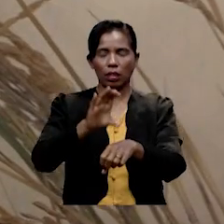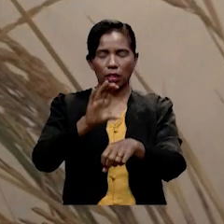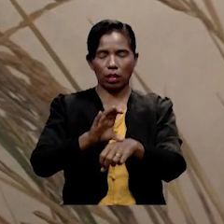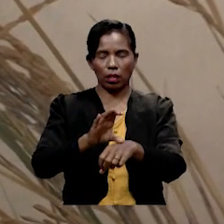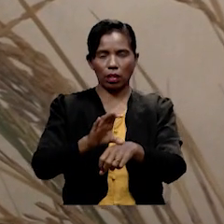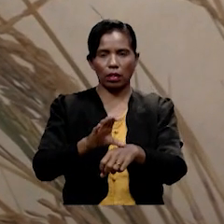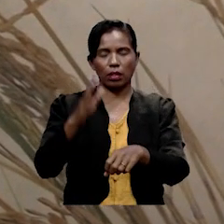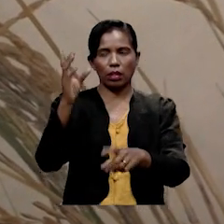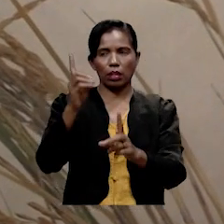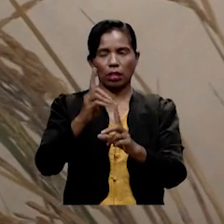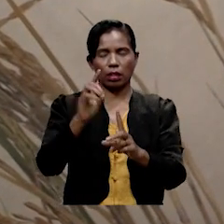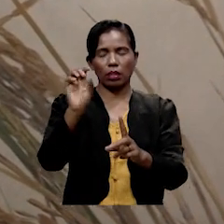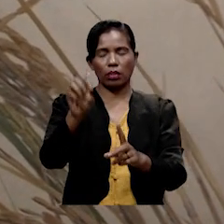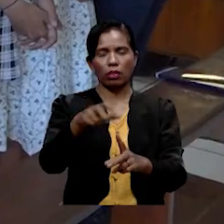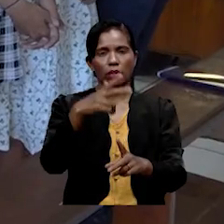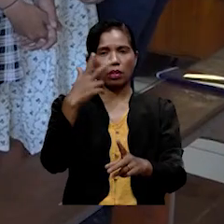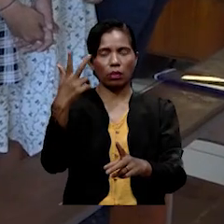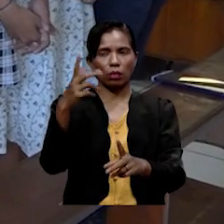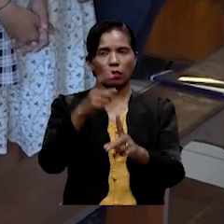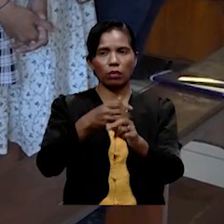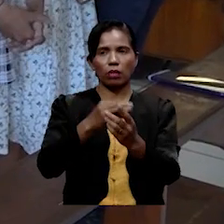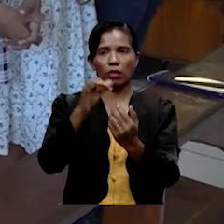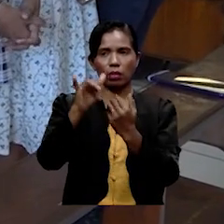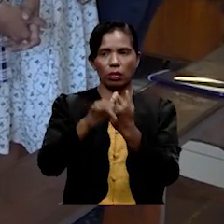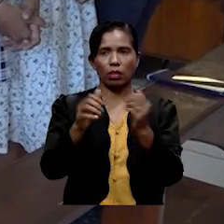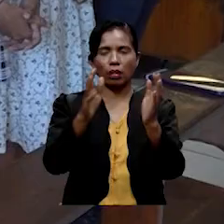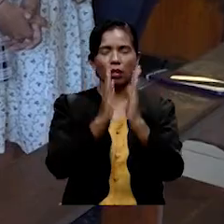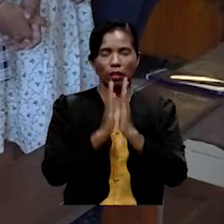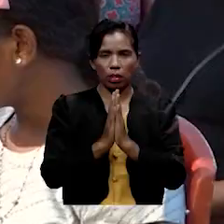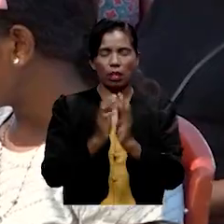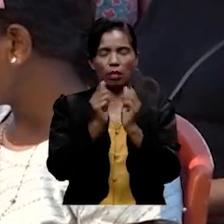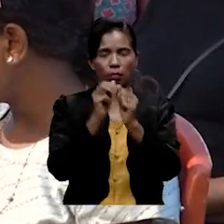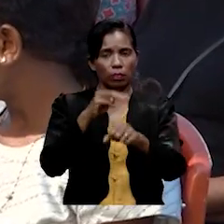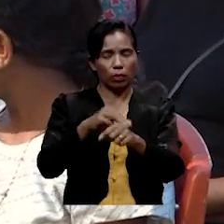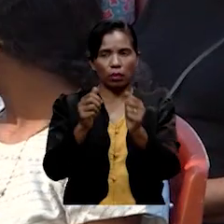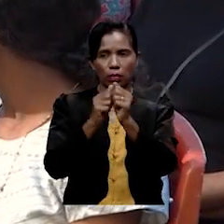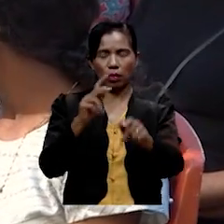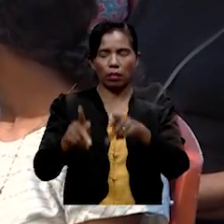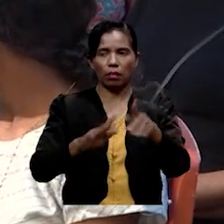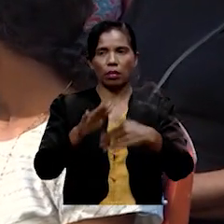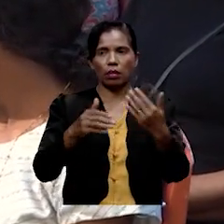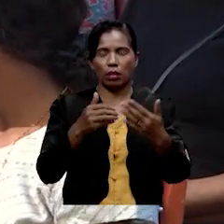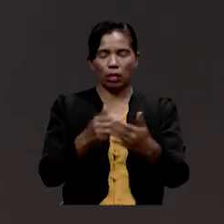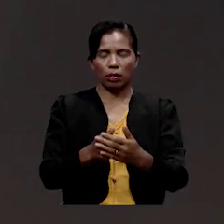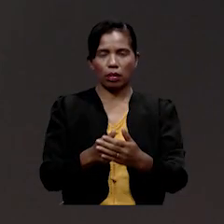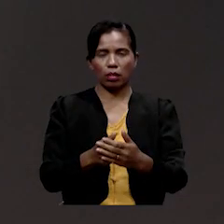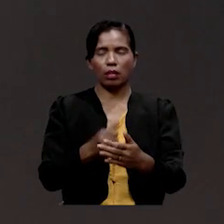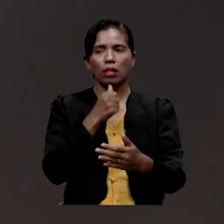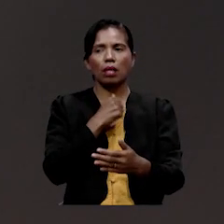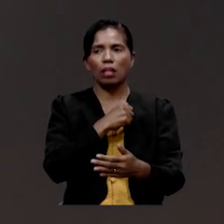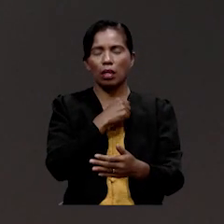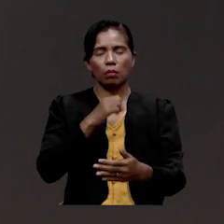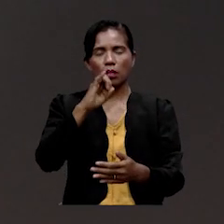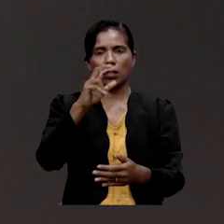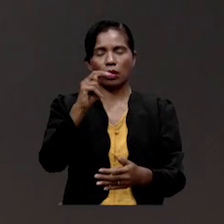ia loron sanulo resintolo fulan Junyu o misa hamutu ko komunidade sira. Iha umilia Padre Celebrante Inocencio